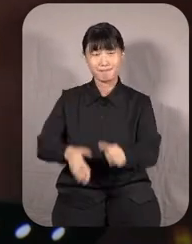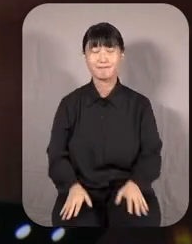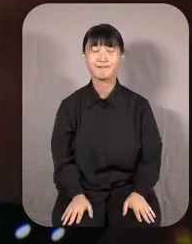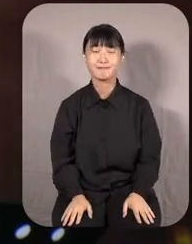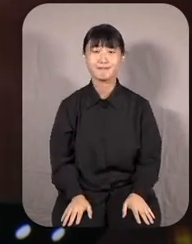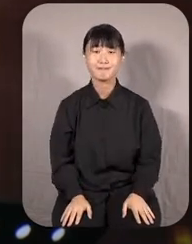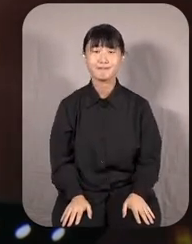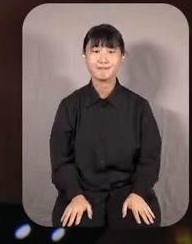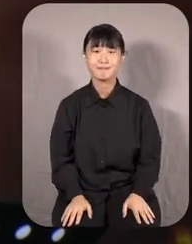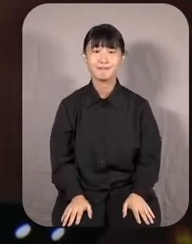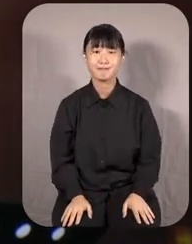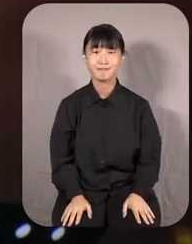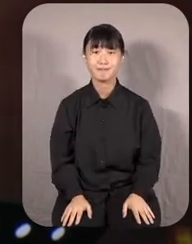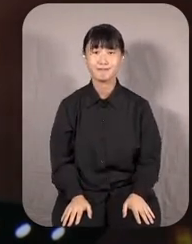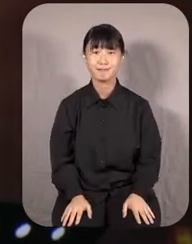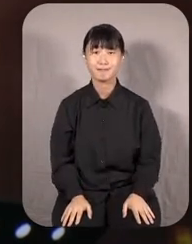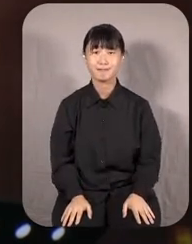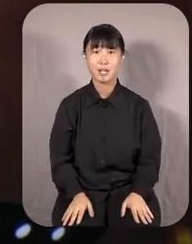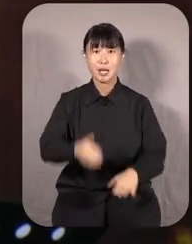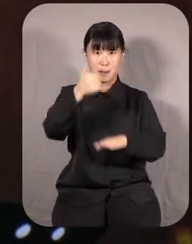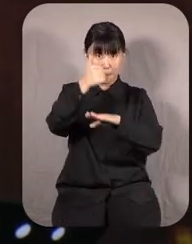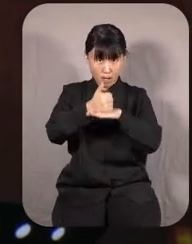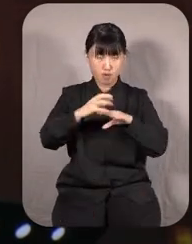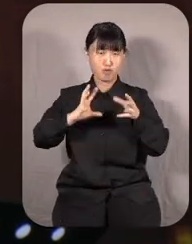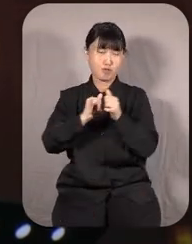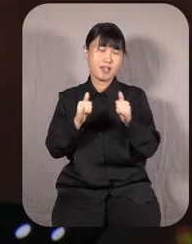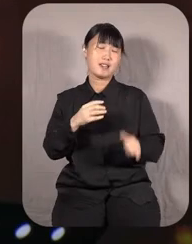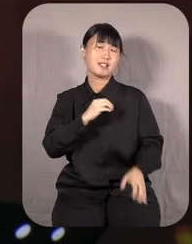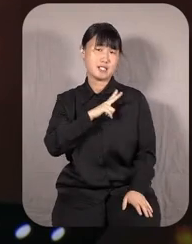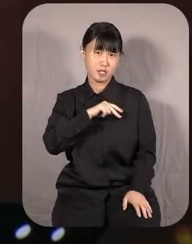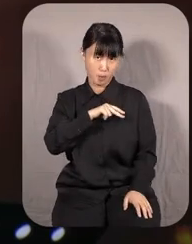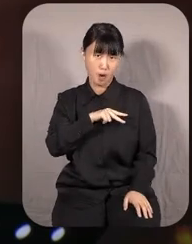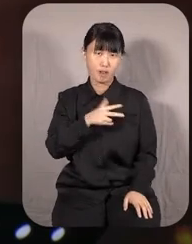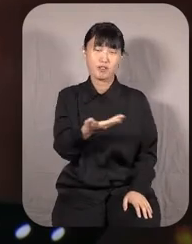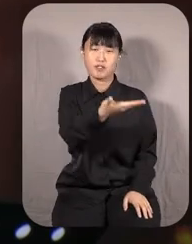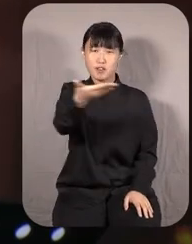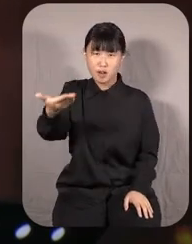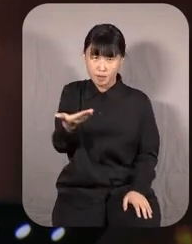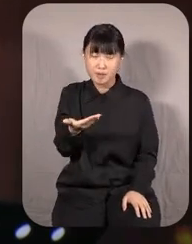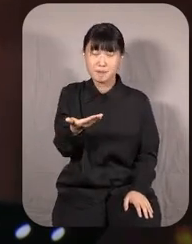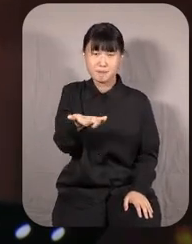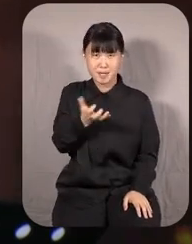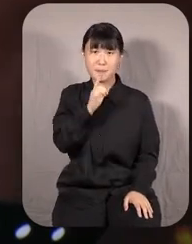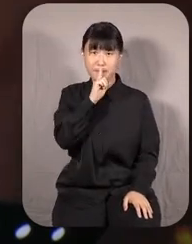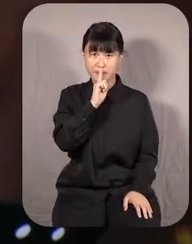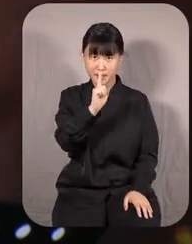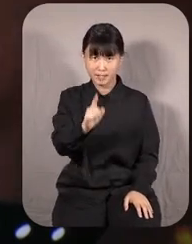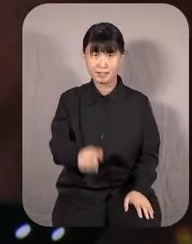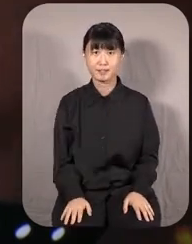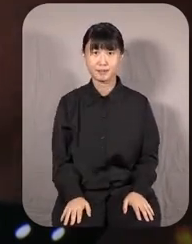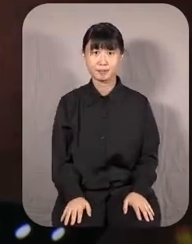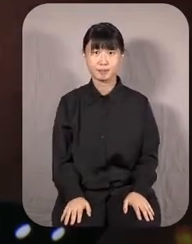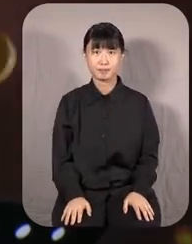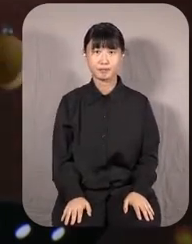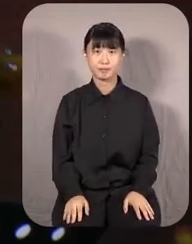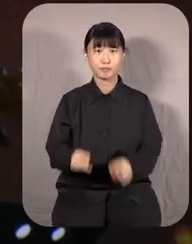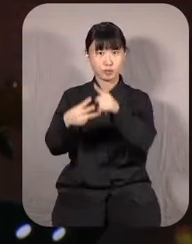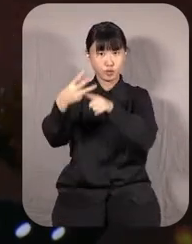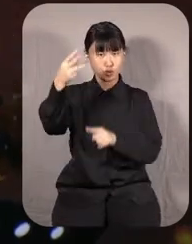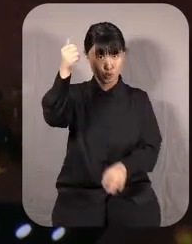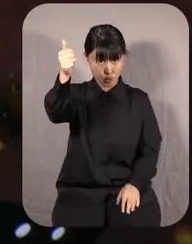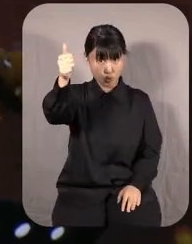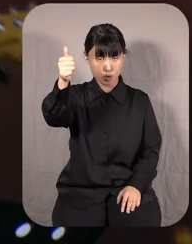마지막으로 모든 국회의원들에게 미리 알립니다. 윤석열 탄핵